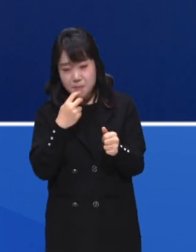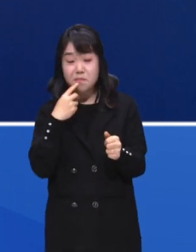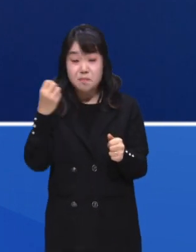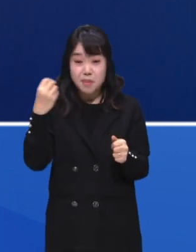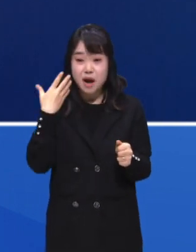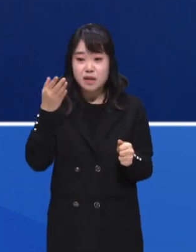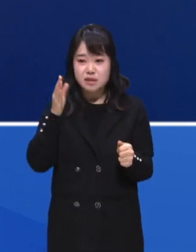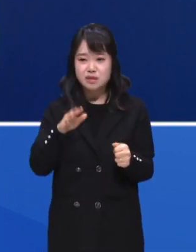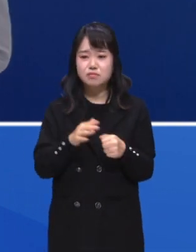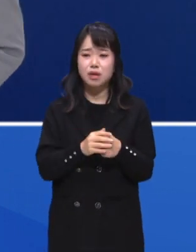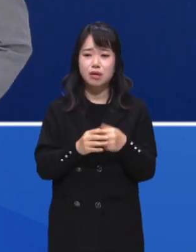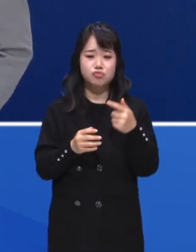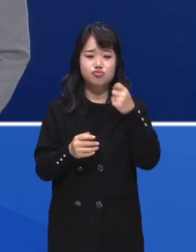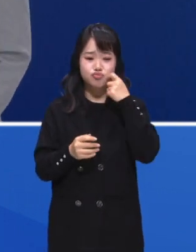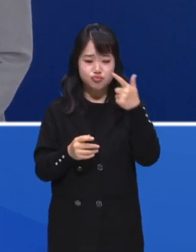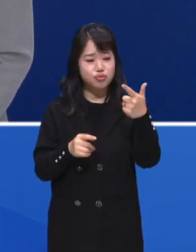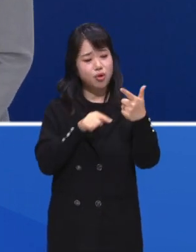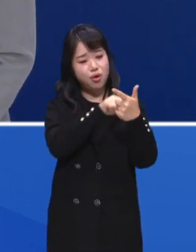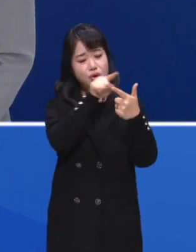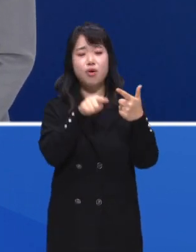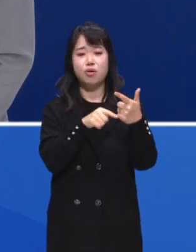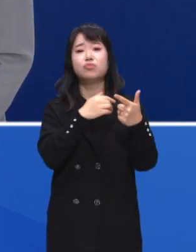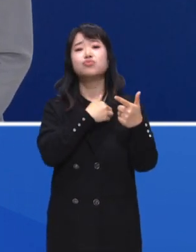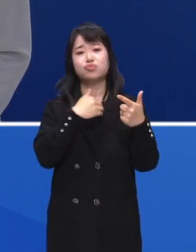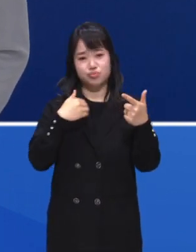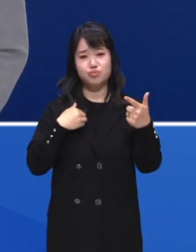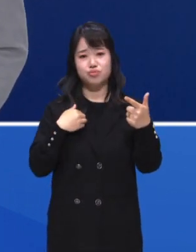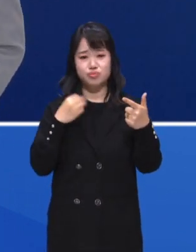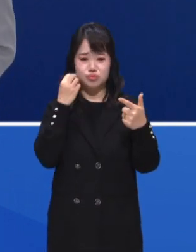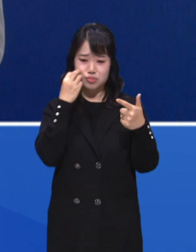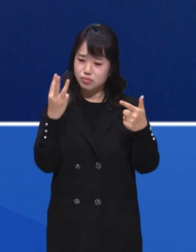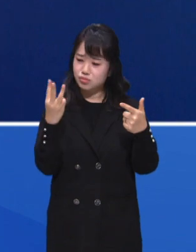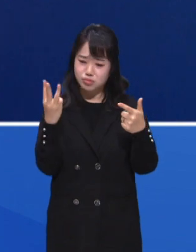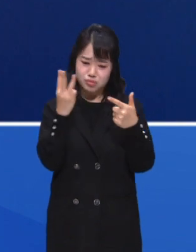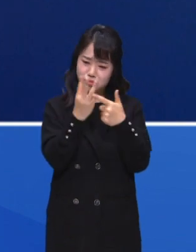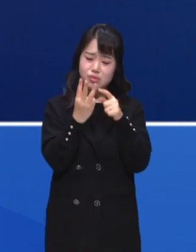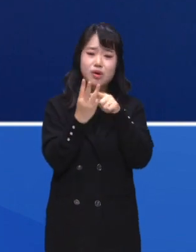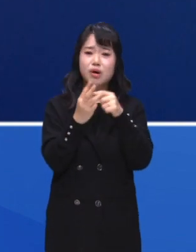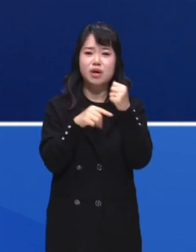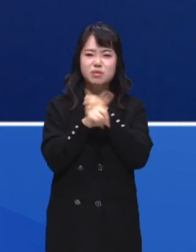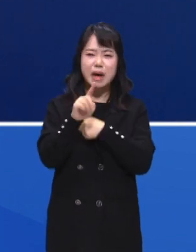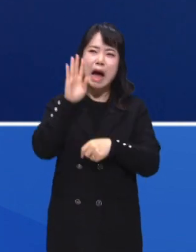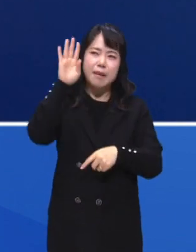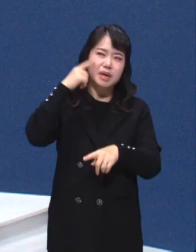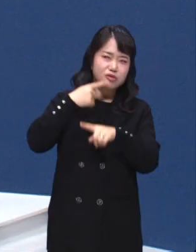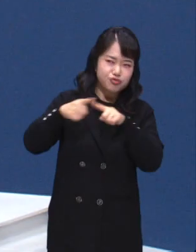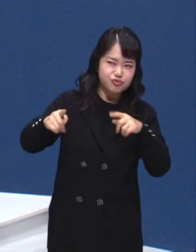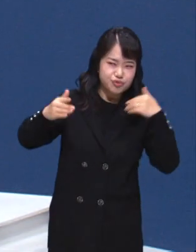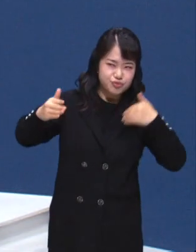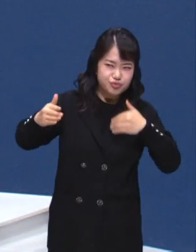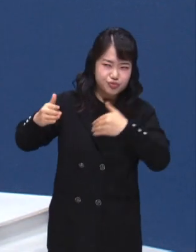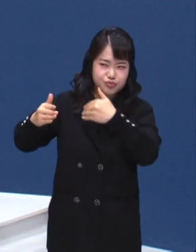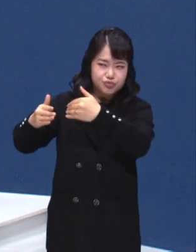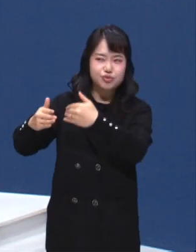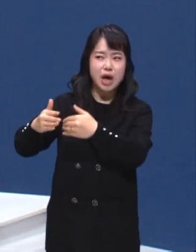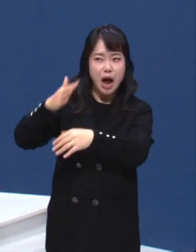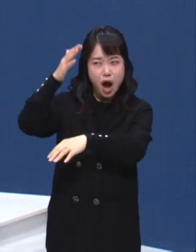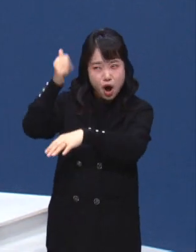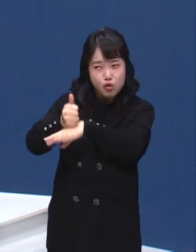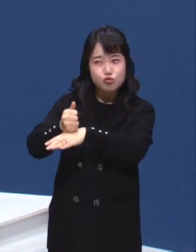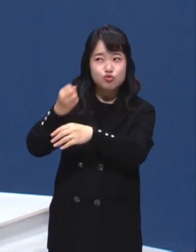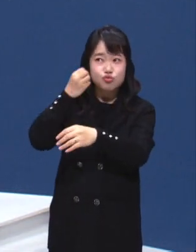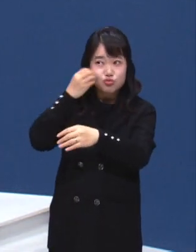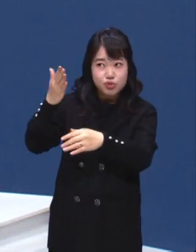사실 의미 없는 3개월이거든요 데이터 수집을 하는 것도 아니고 해제를 전제로 두고 있는 것이 아닌가 그